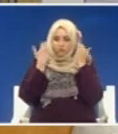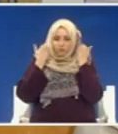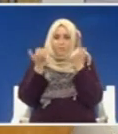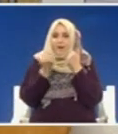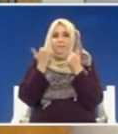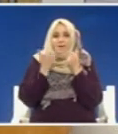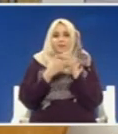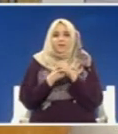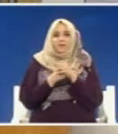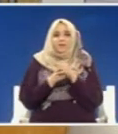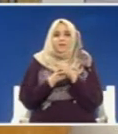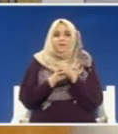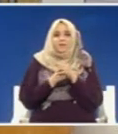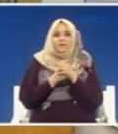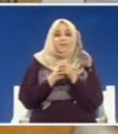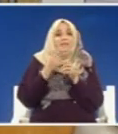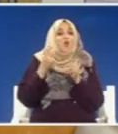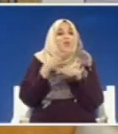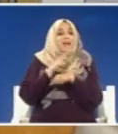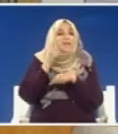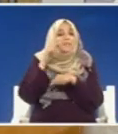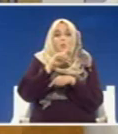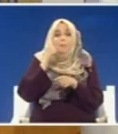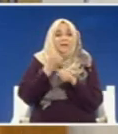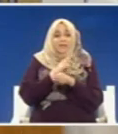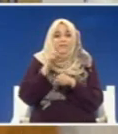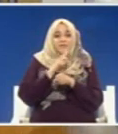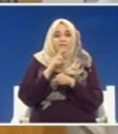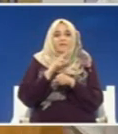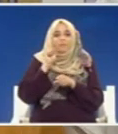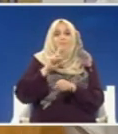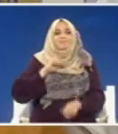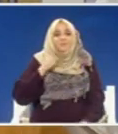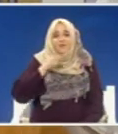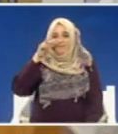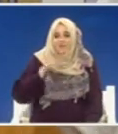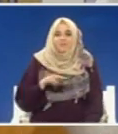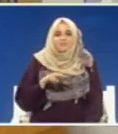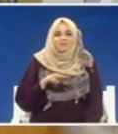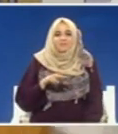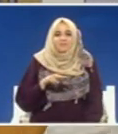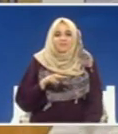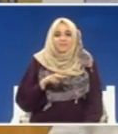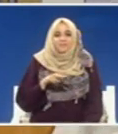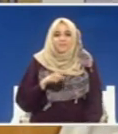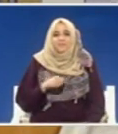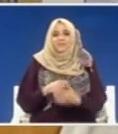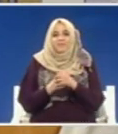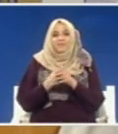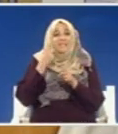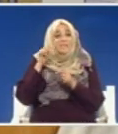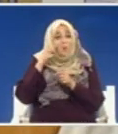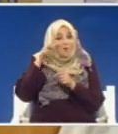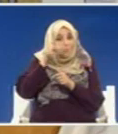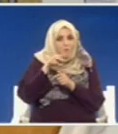ستعيشين تأنيبا ضميريا حقيقيا لو لم تفعلي، وترتب على ما علمت